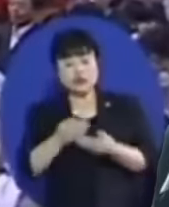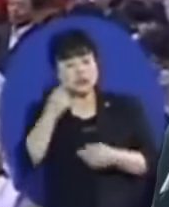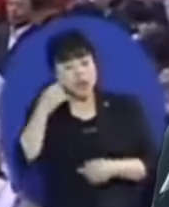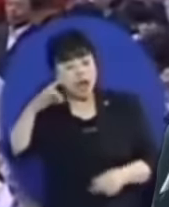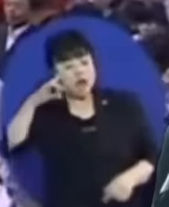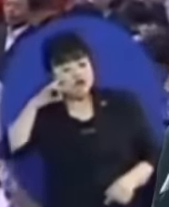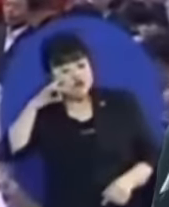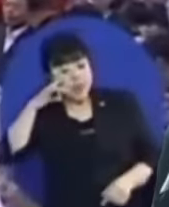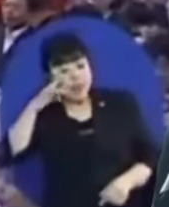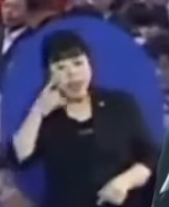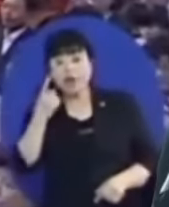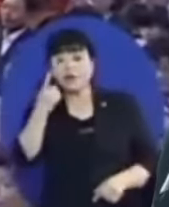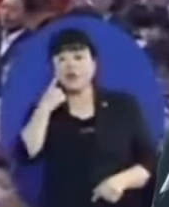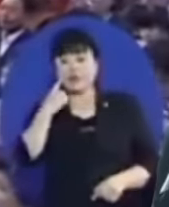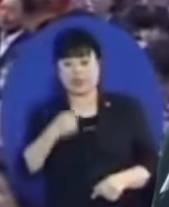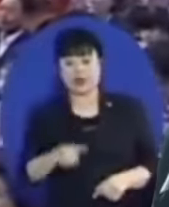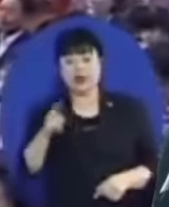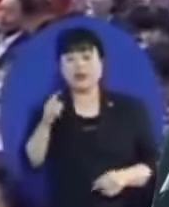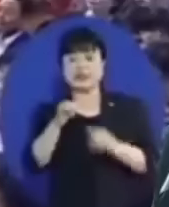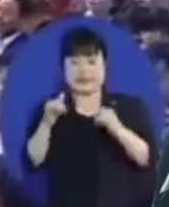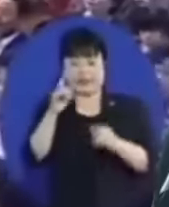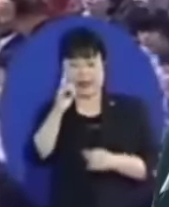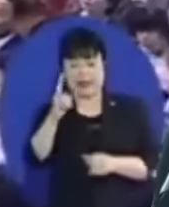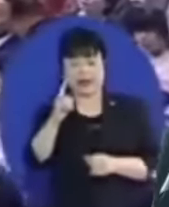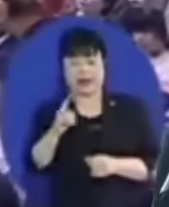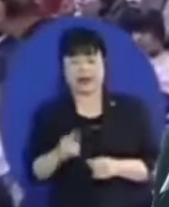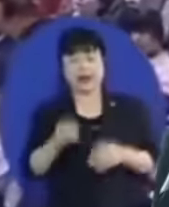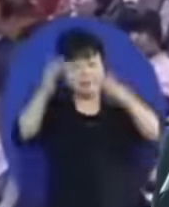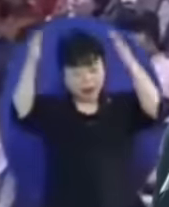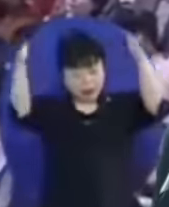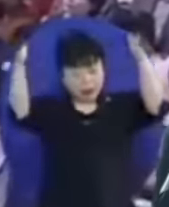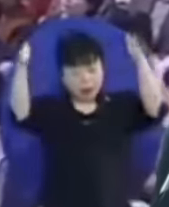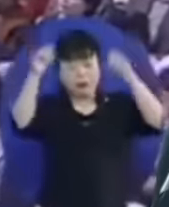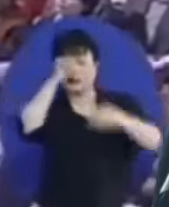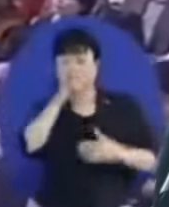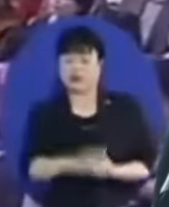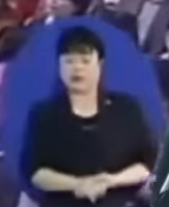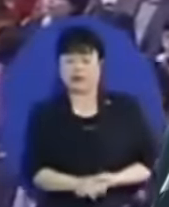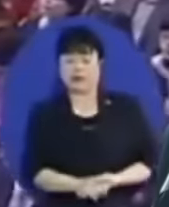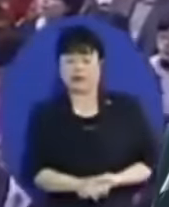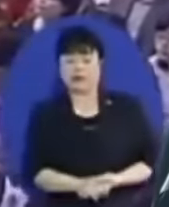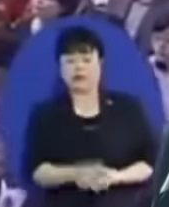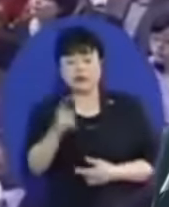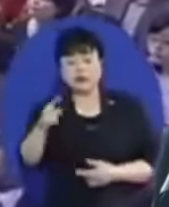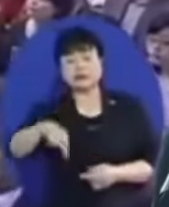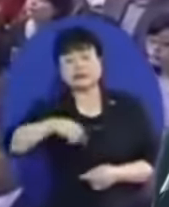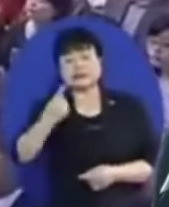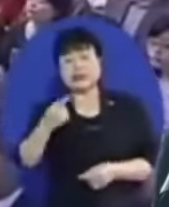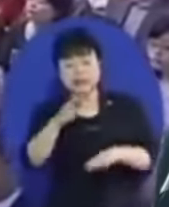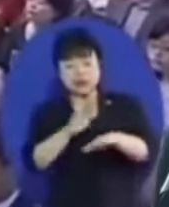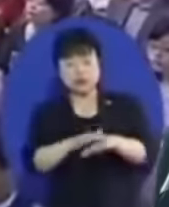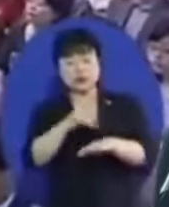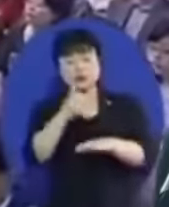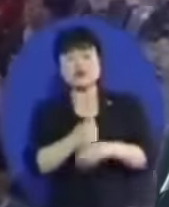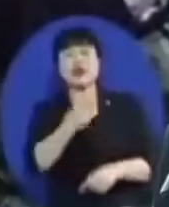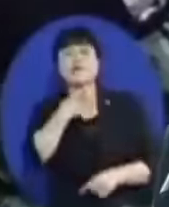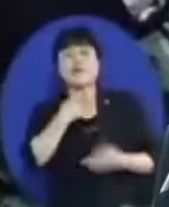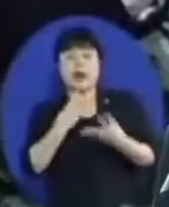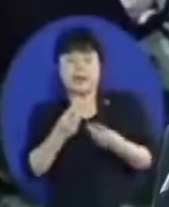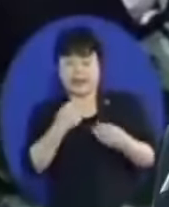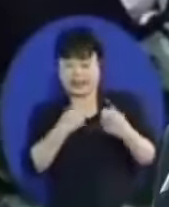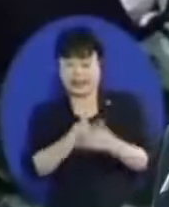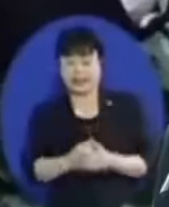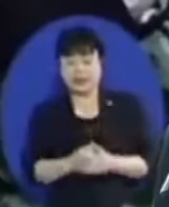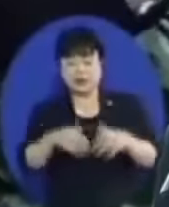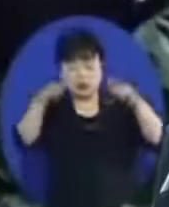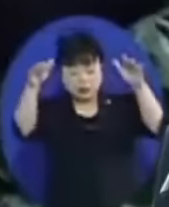궁금해 들여다보니 수도승 한 사람이 팔을 높이 들고 앉아 있습니다. 그는 자신의 손으로 지은 죄가 많아서 그